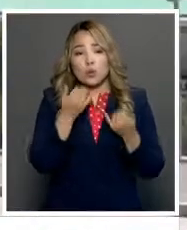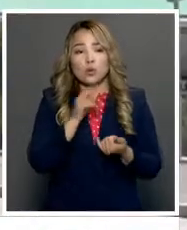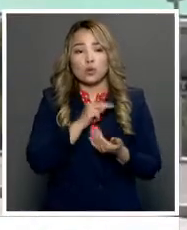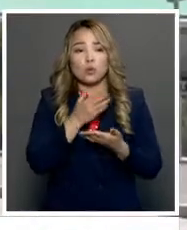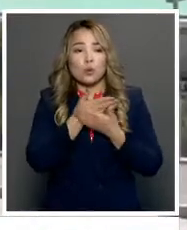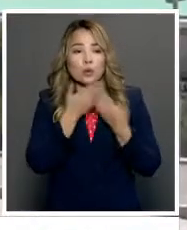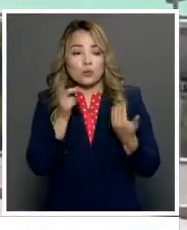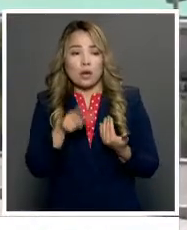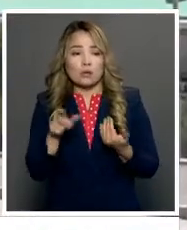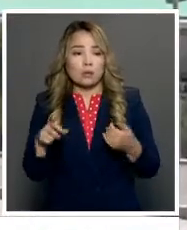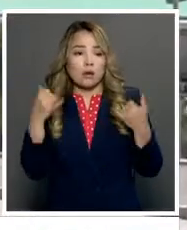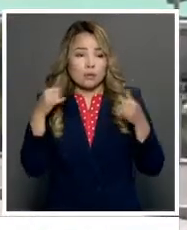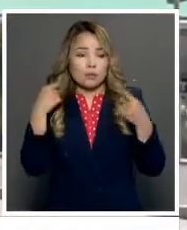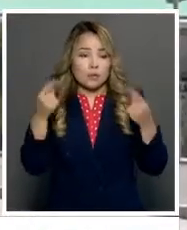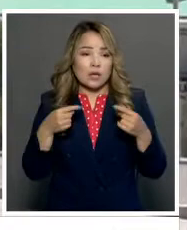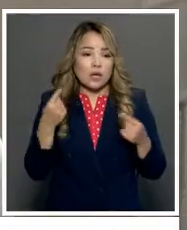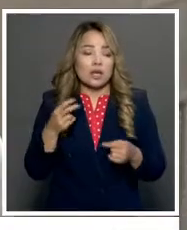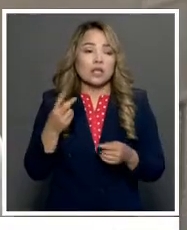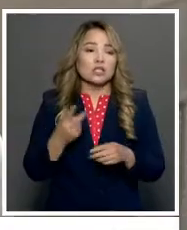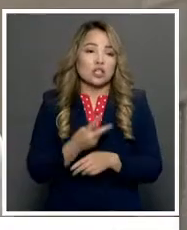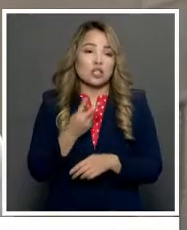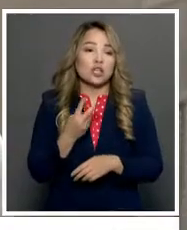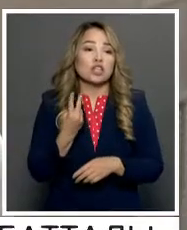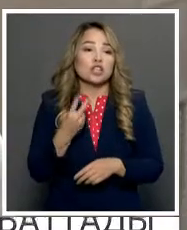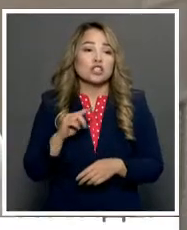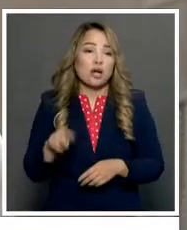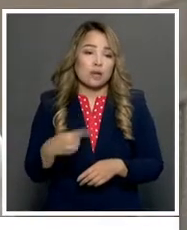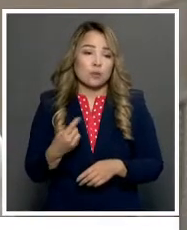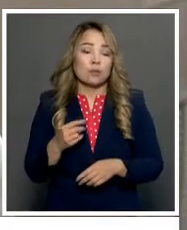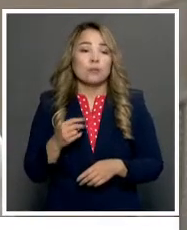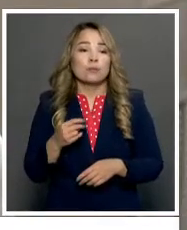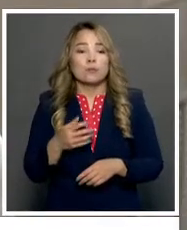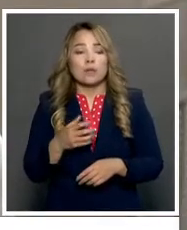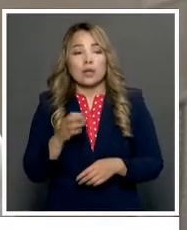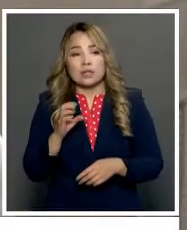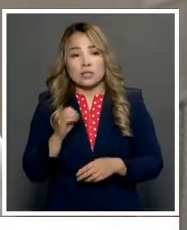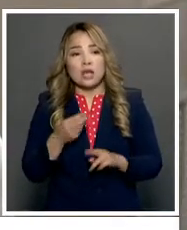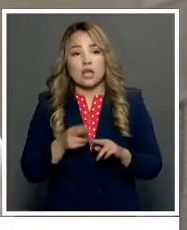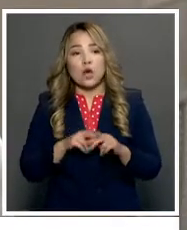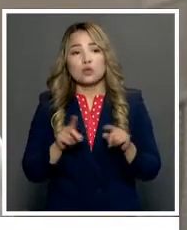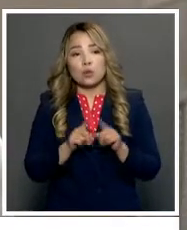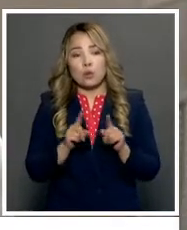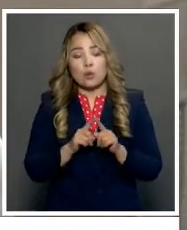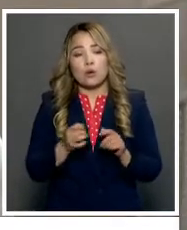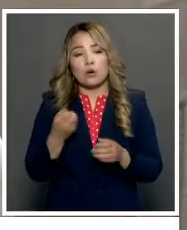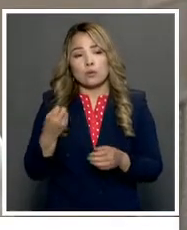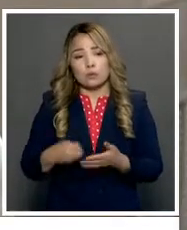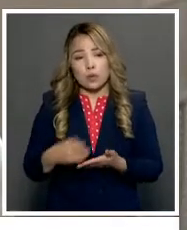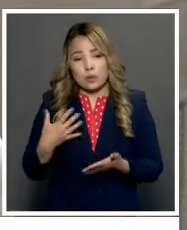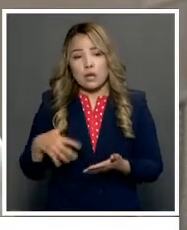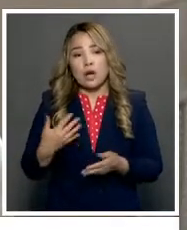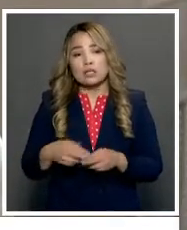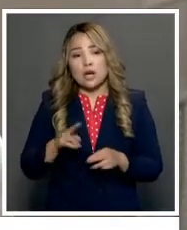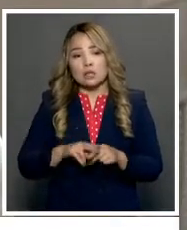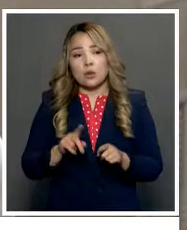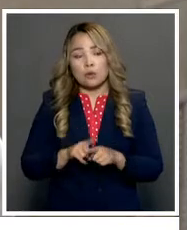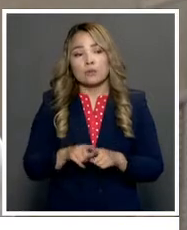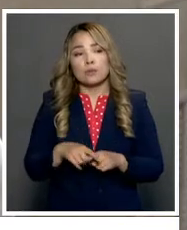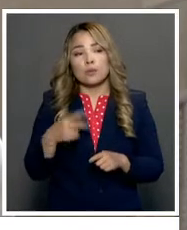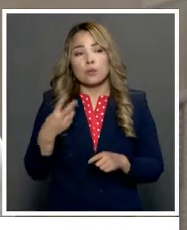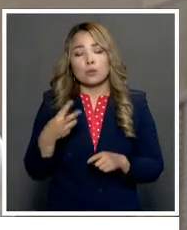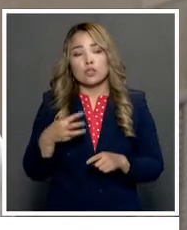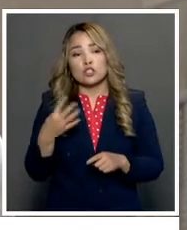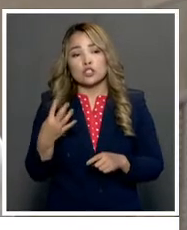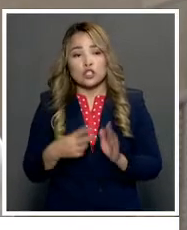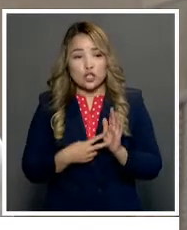көбейіп, мал азығы 2,5 есе қымбаттаған. Терминал жасап тұрған кезде мал азығы 1 килограмм жемнің кебектің бағасы 37-40 теңгенің арасында